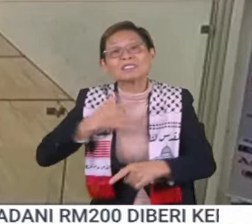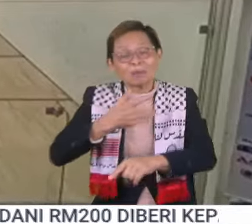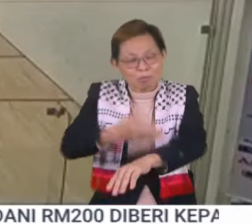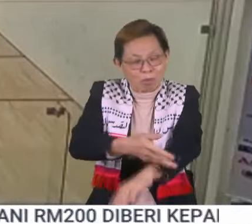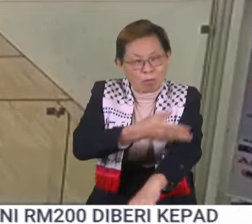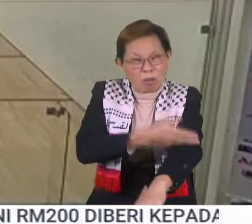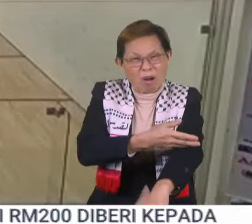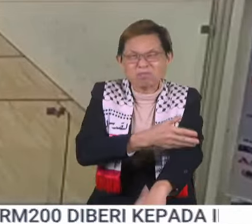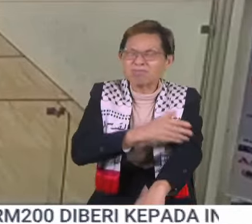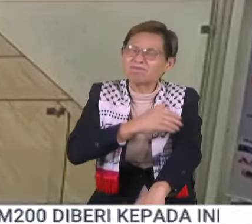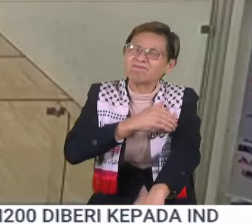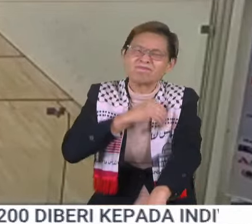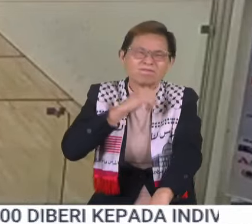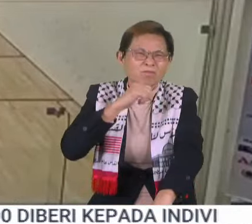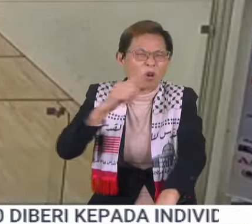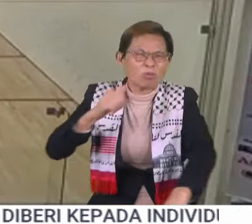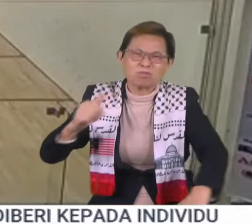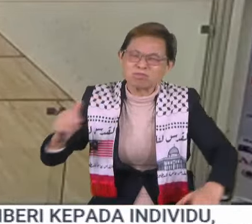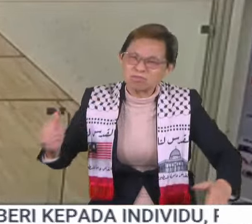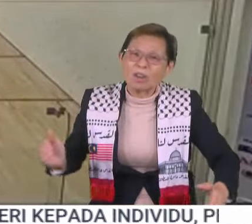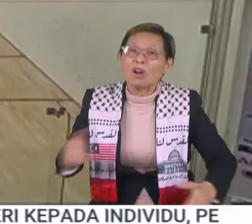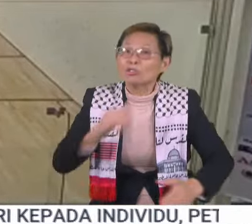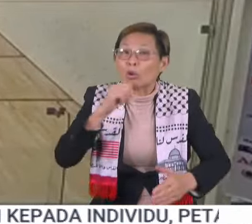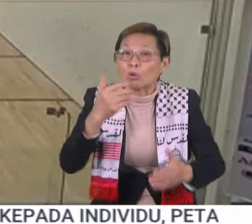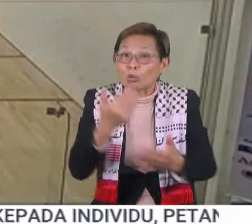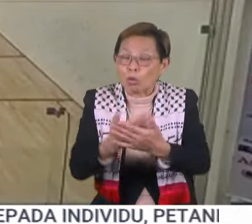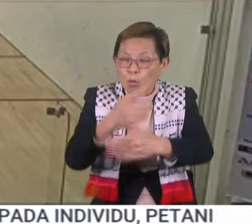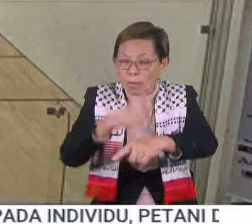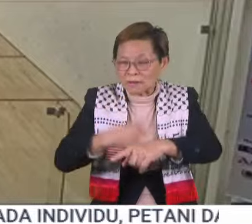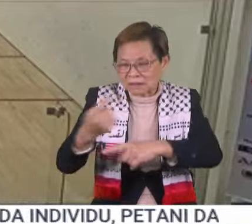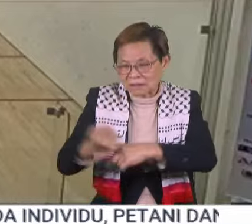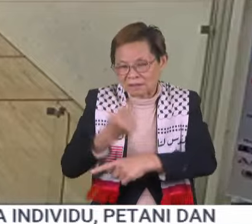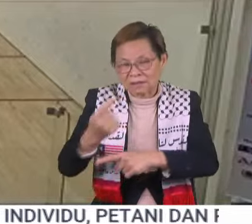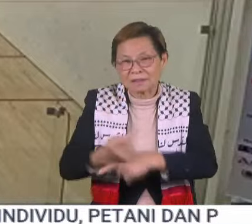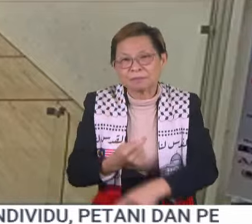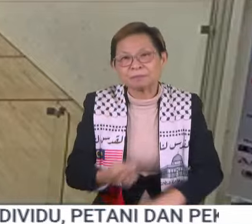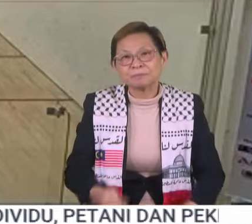mereka kurang memberangsangkan ketika latihan.